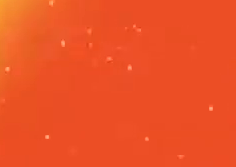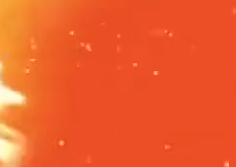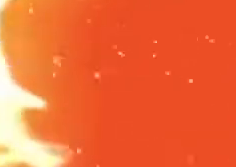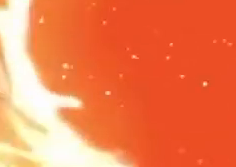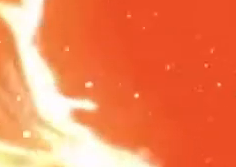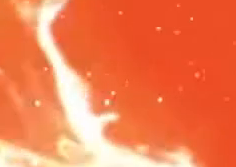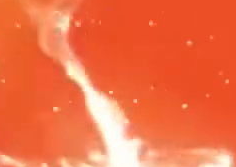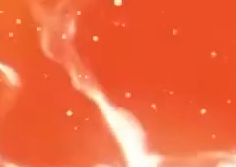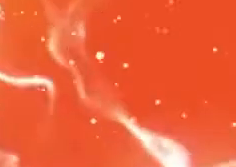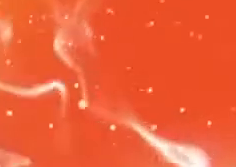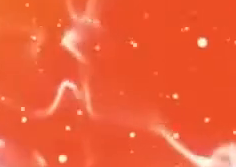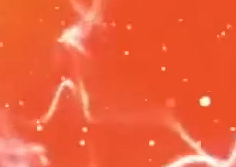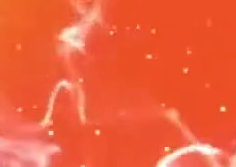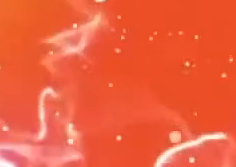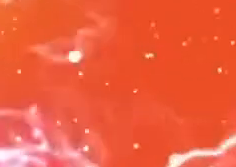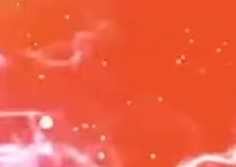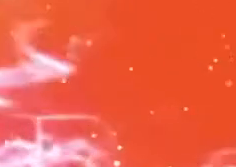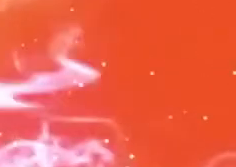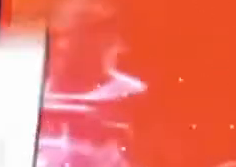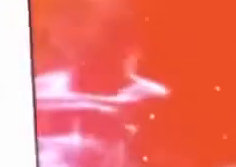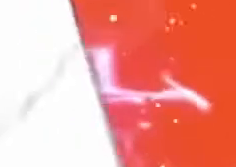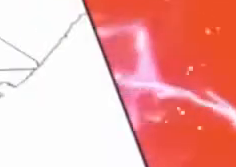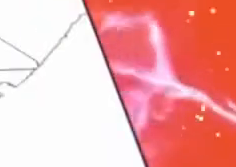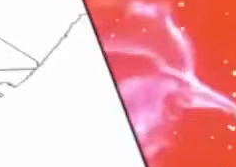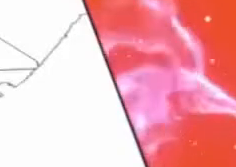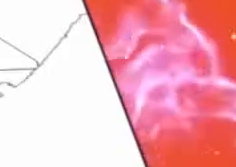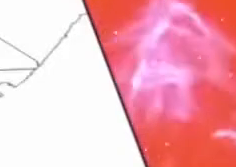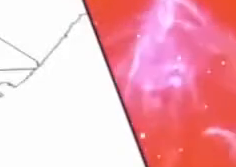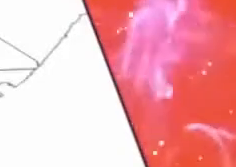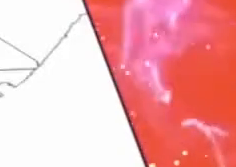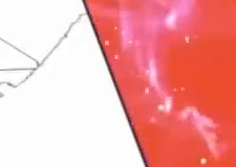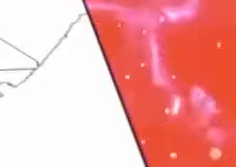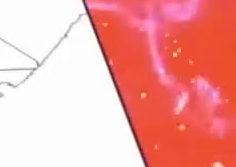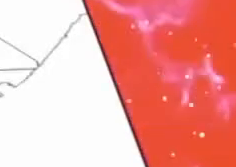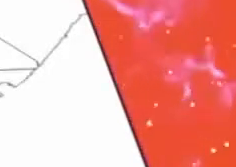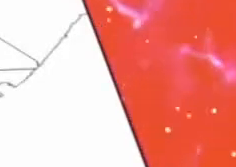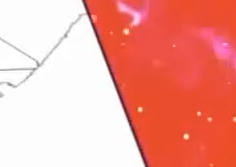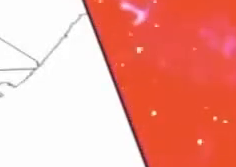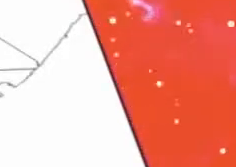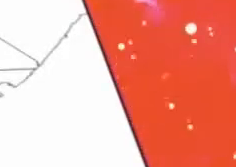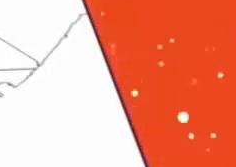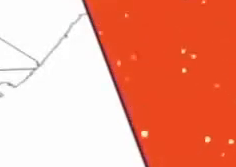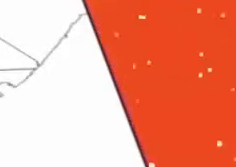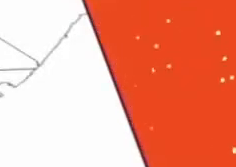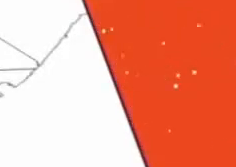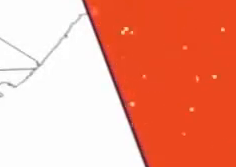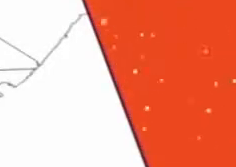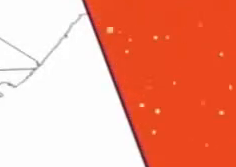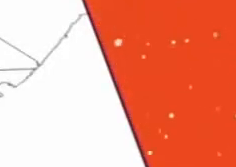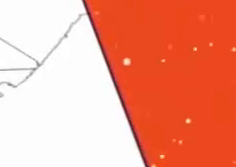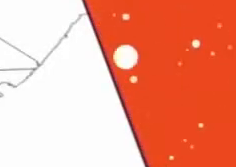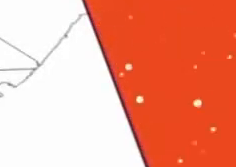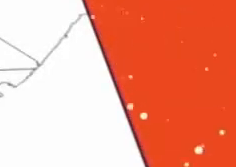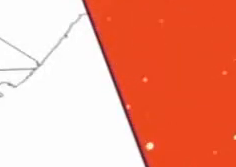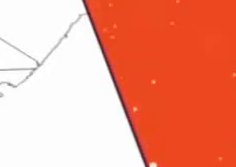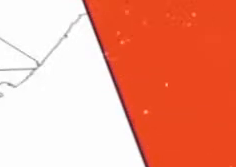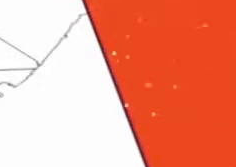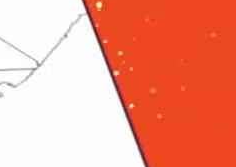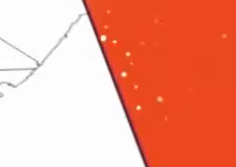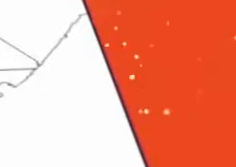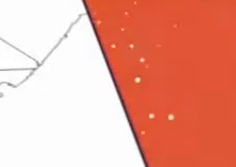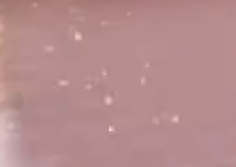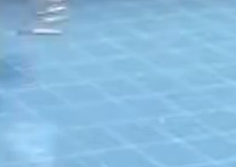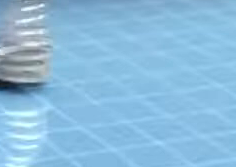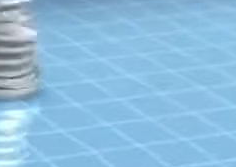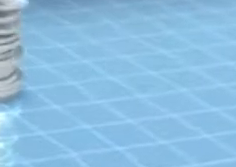Musese witu mwendwa, mutongo iti vini avu ila ukambani na ya kuwata nzeve ya luma. Na watu mevusa ye kufikia mamilio ni maandu alama tosia isi ya kila